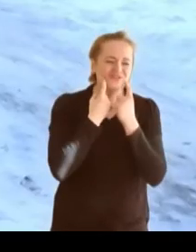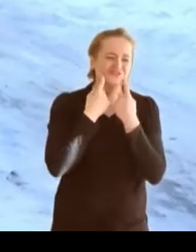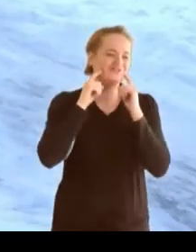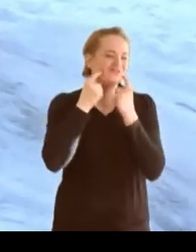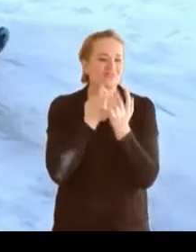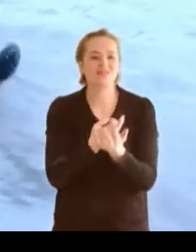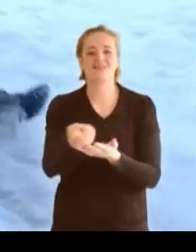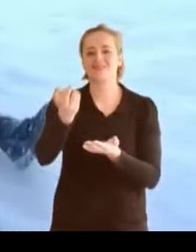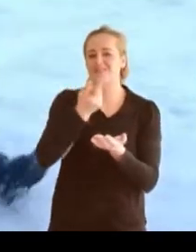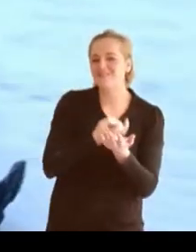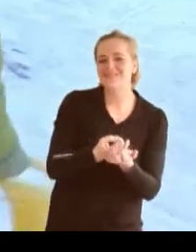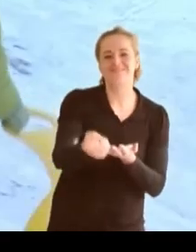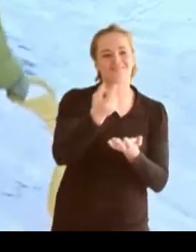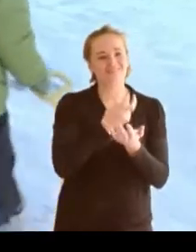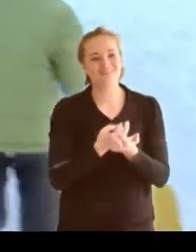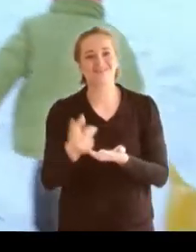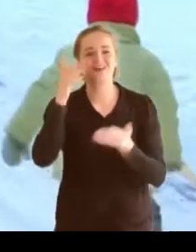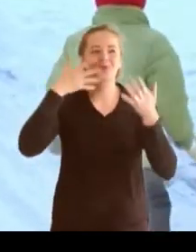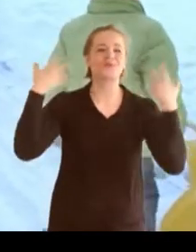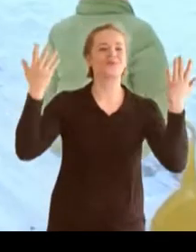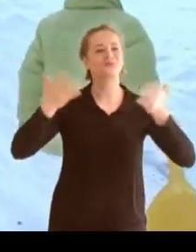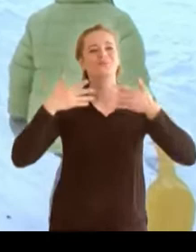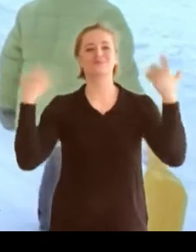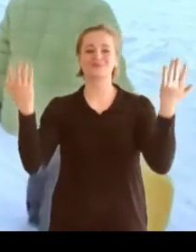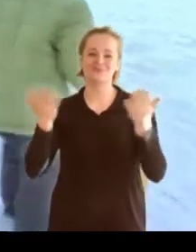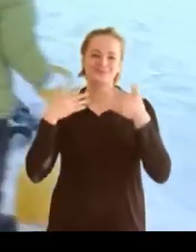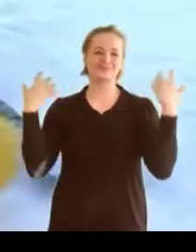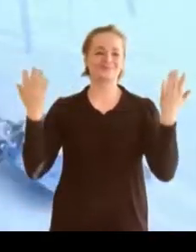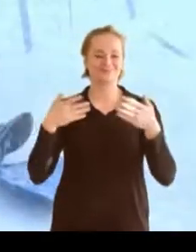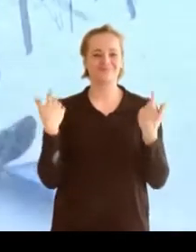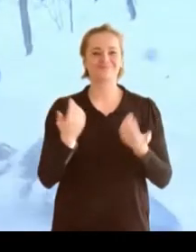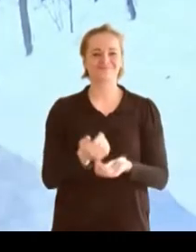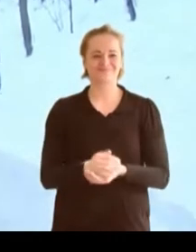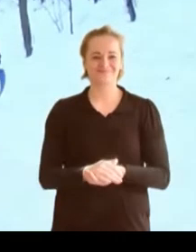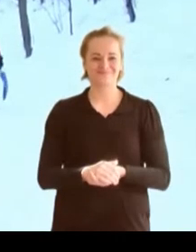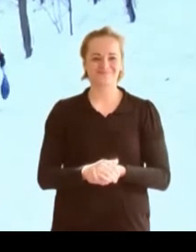dieną mūsų lauks mama ir tėtis.